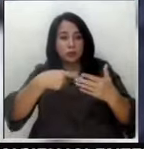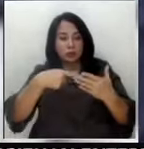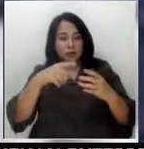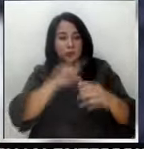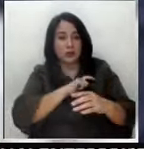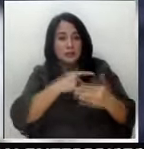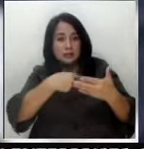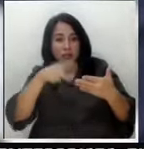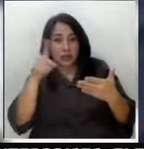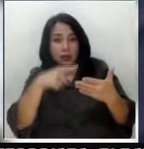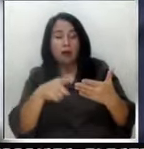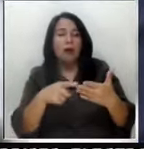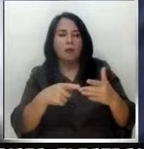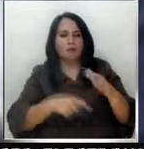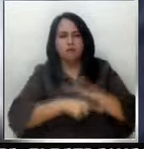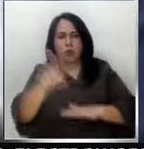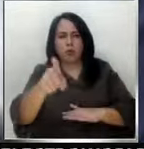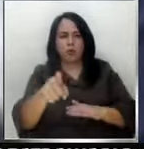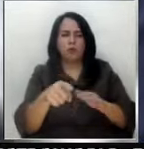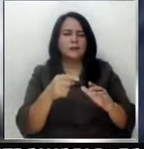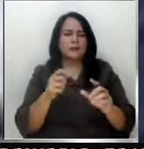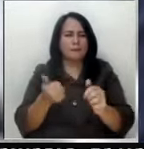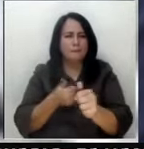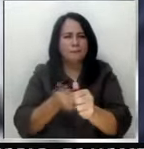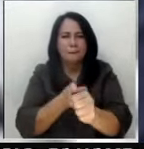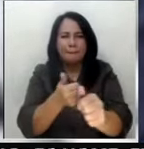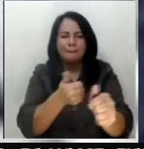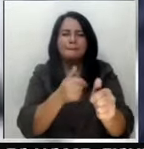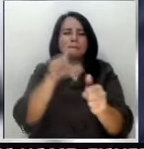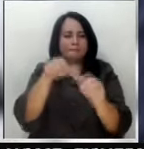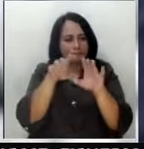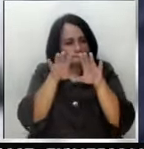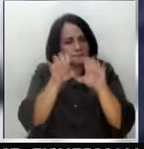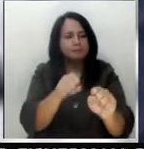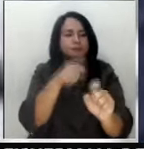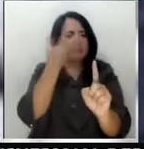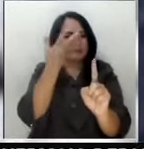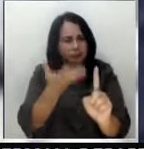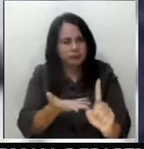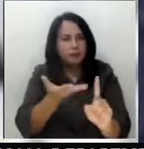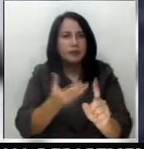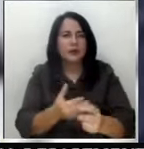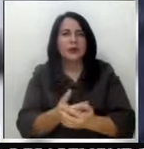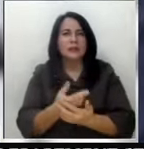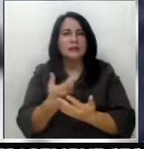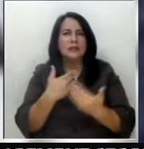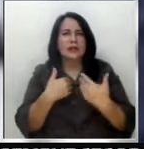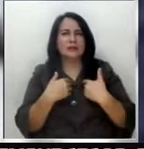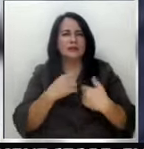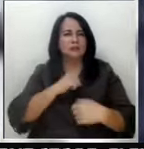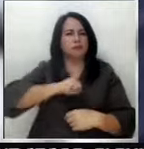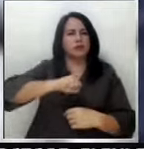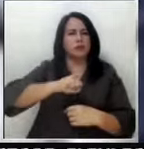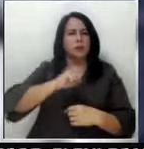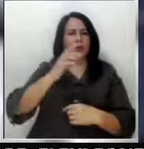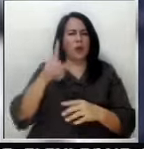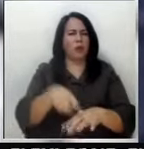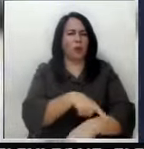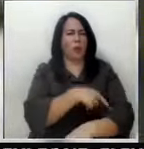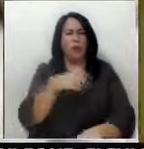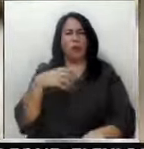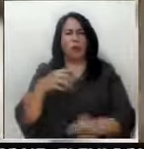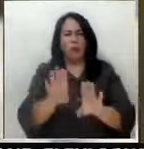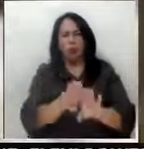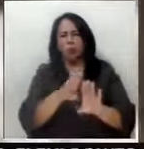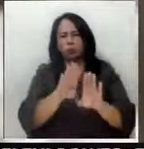habulan. Hanggang masukol itong tao na to, medyo nagkaroon lang ng resistance kasi ang tagal niyang buksan yung